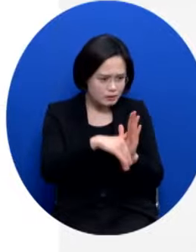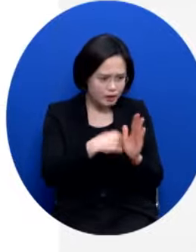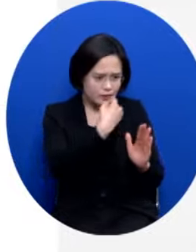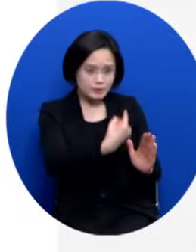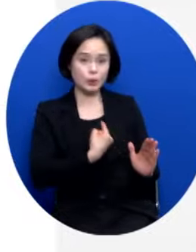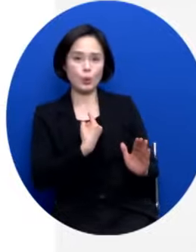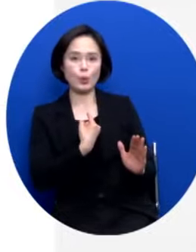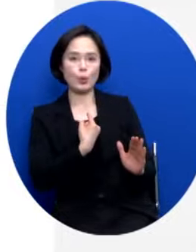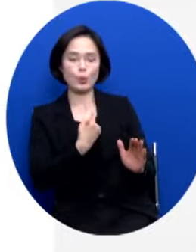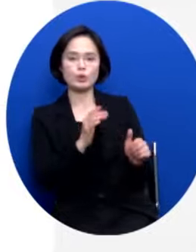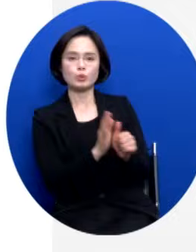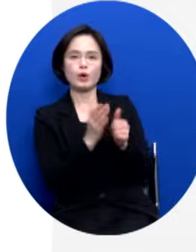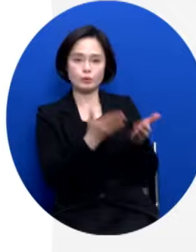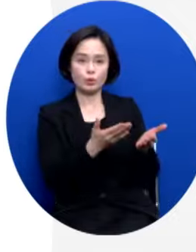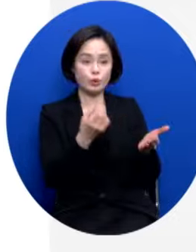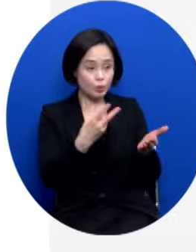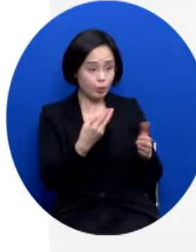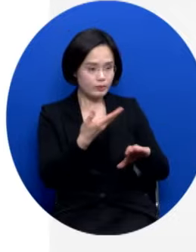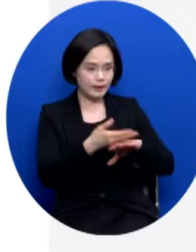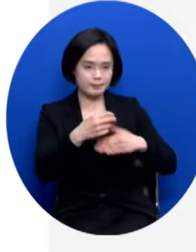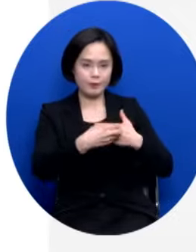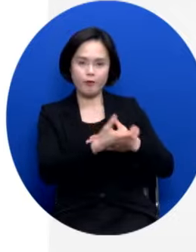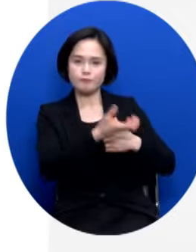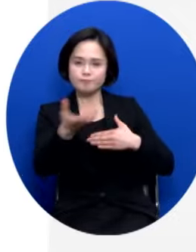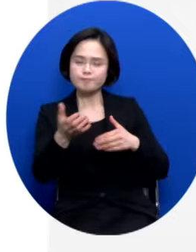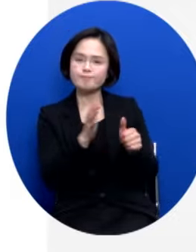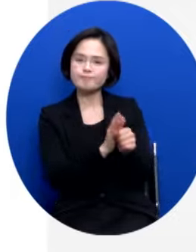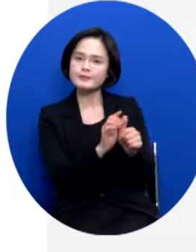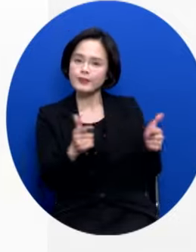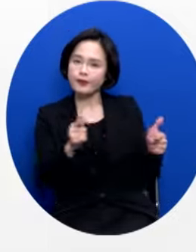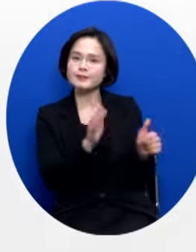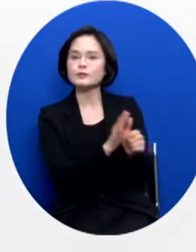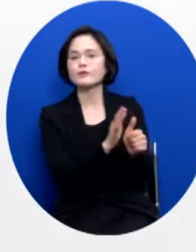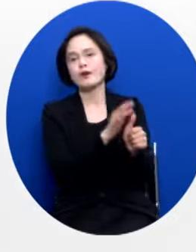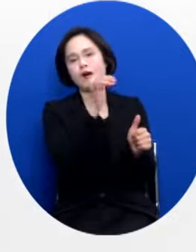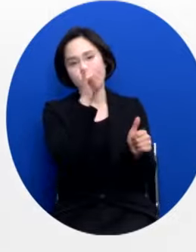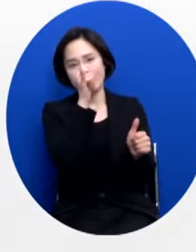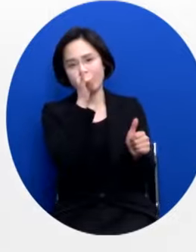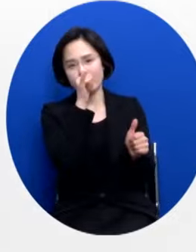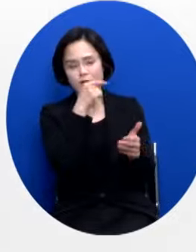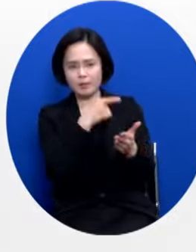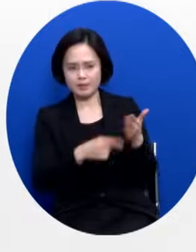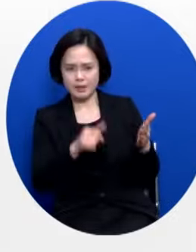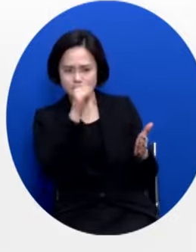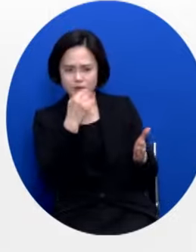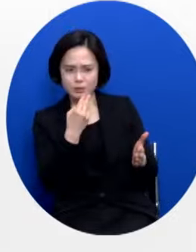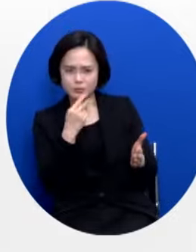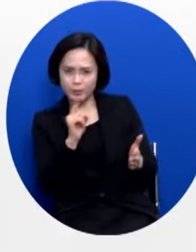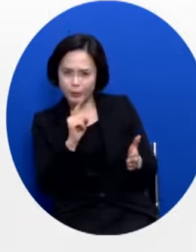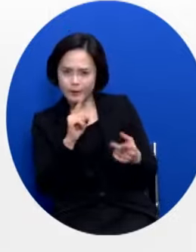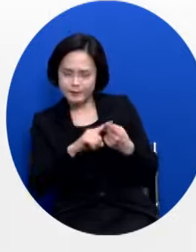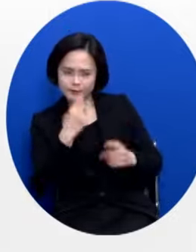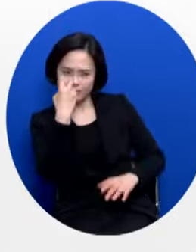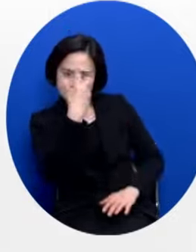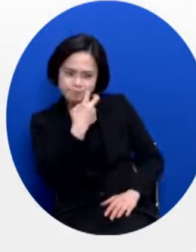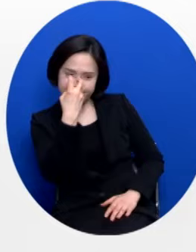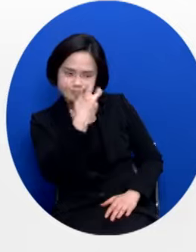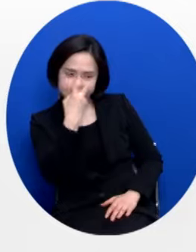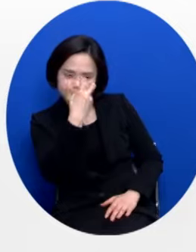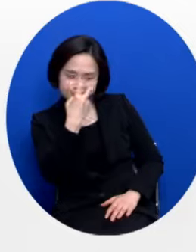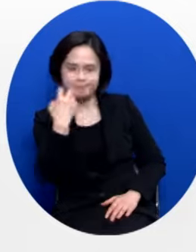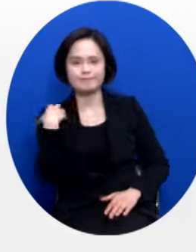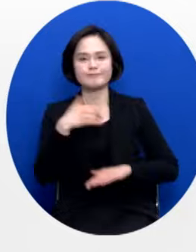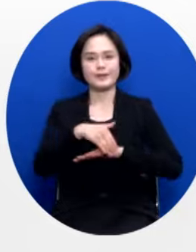경우 다른 수련 병원으로 재배치하는 등 보호 조치를 실시하는 한편 불이익이 발생했는지 여부를 주기적으로 모니터링할